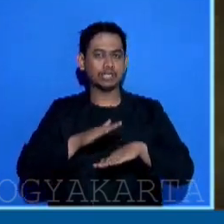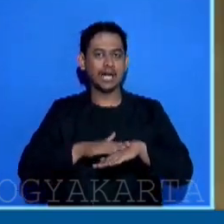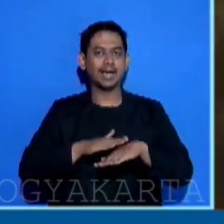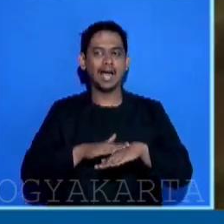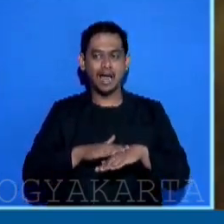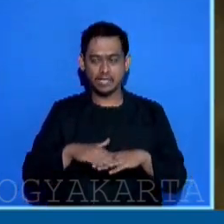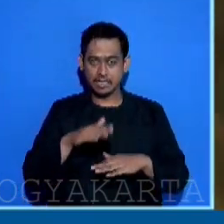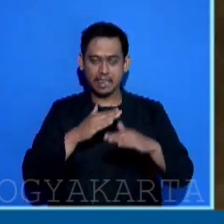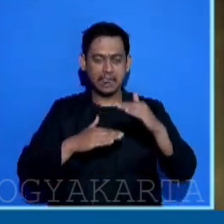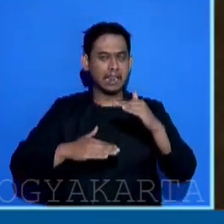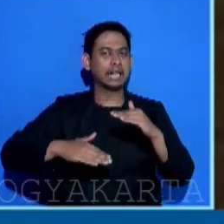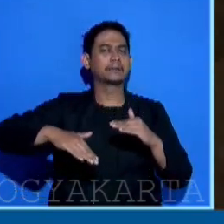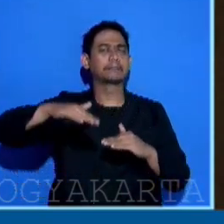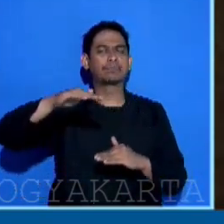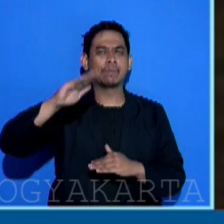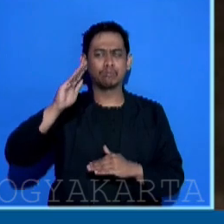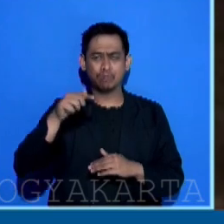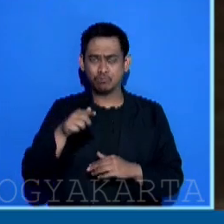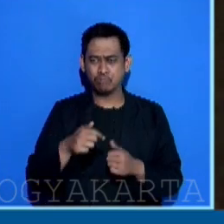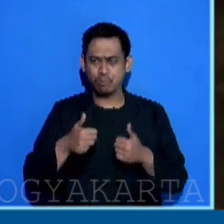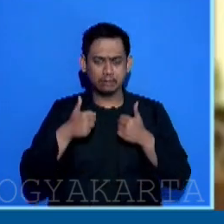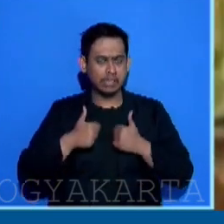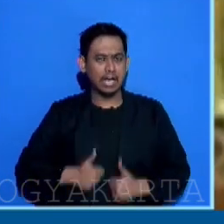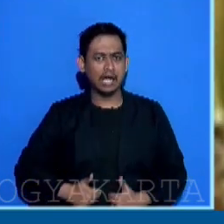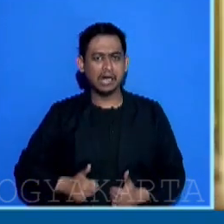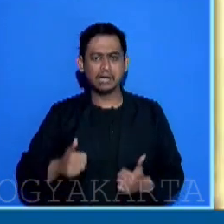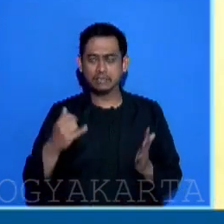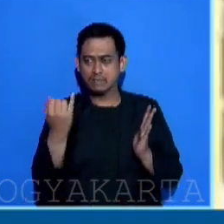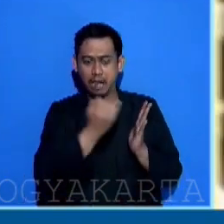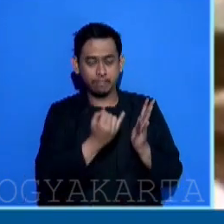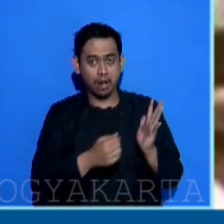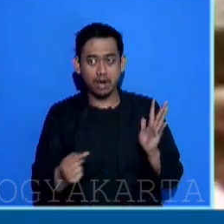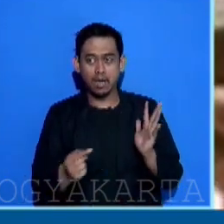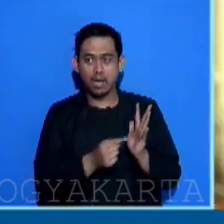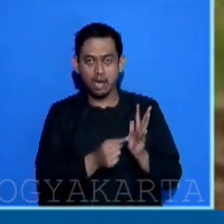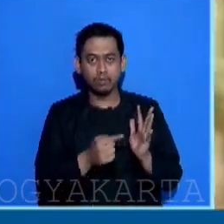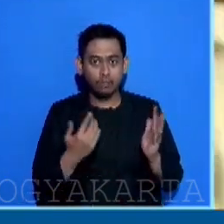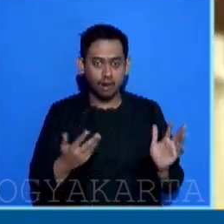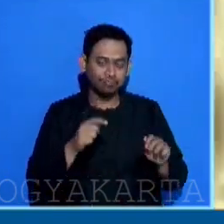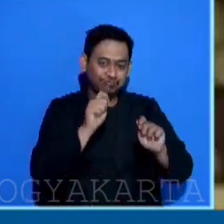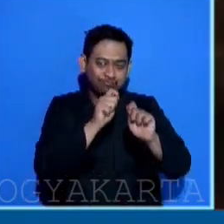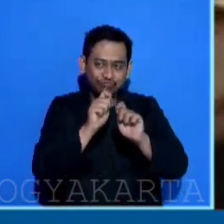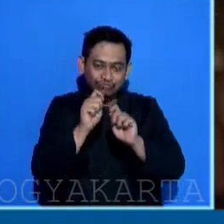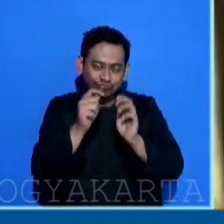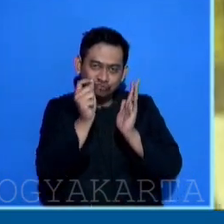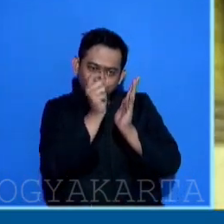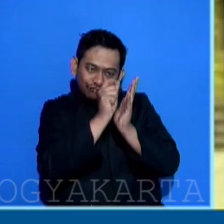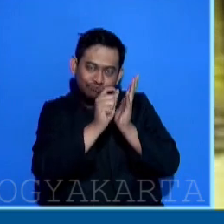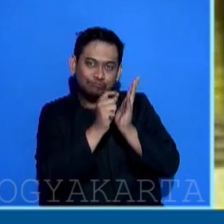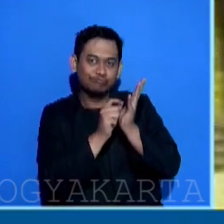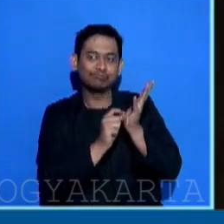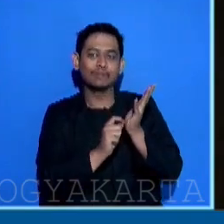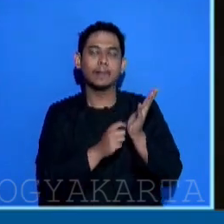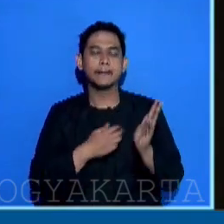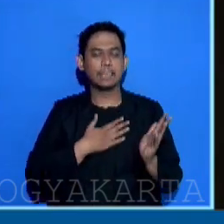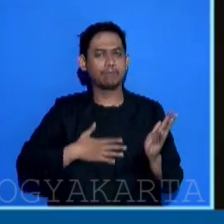antavesipun kesakralan indahing seni Raos tatos ing sbeting damel tilitig Raos sabar bobot